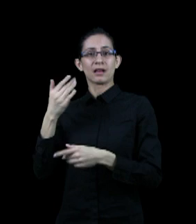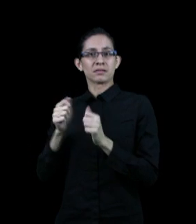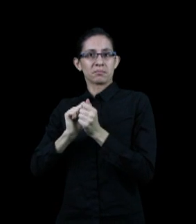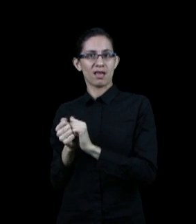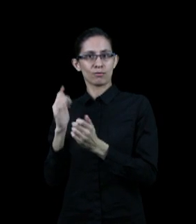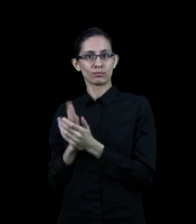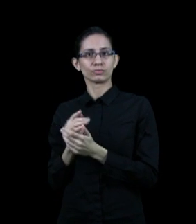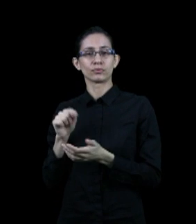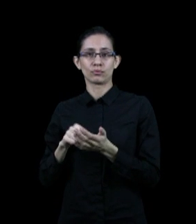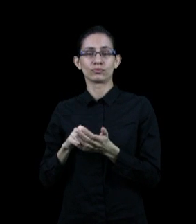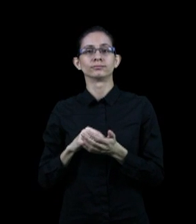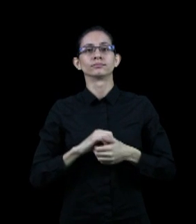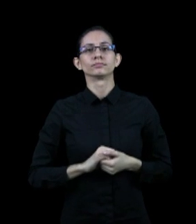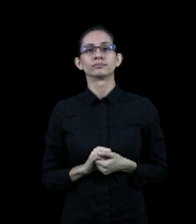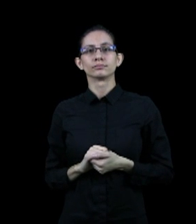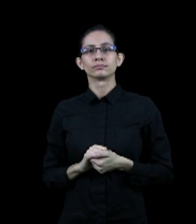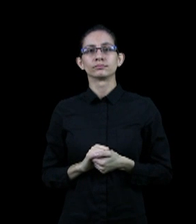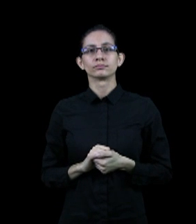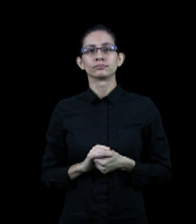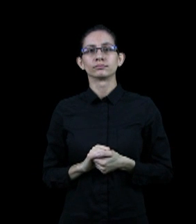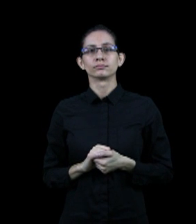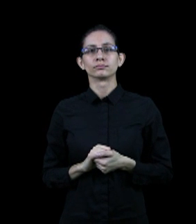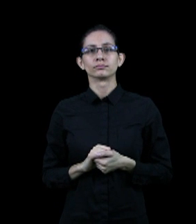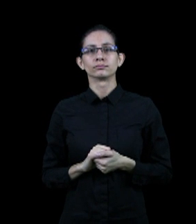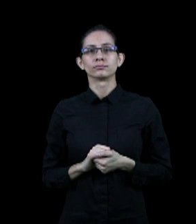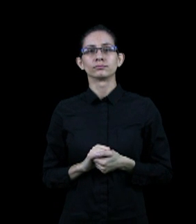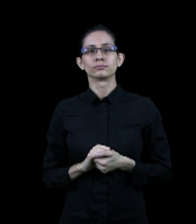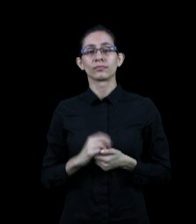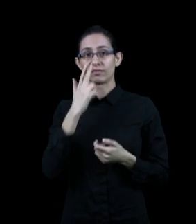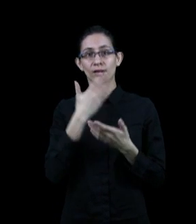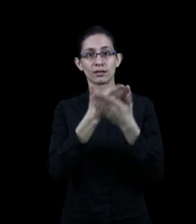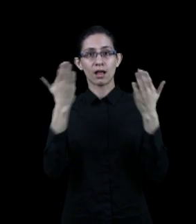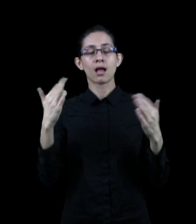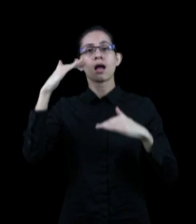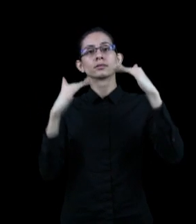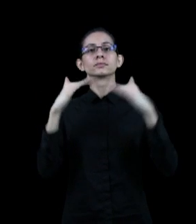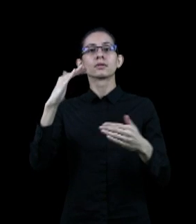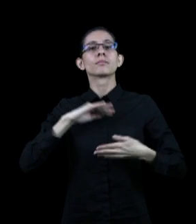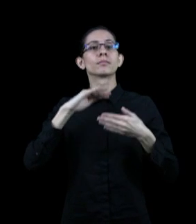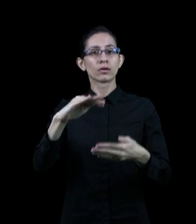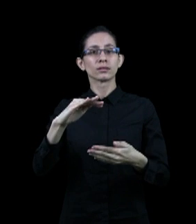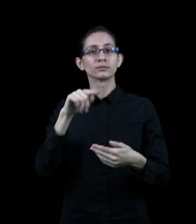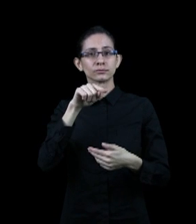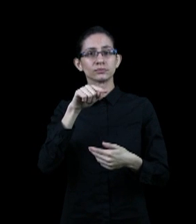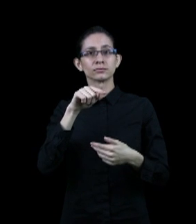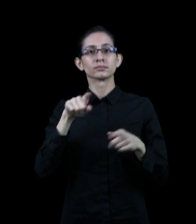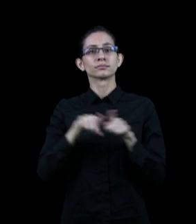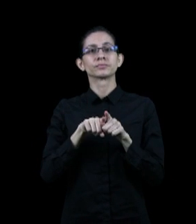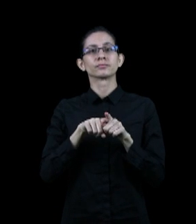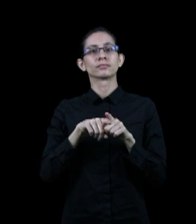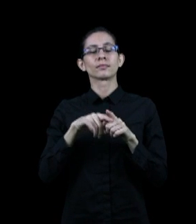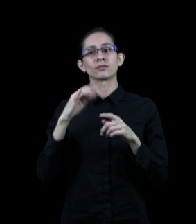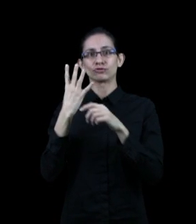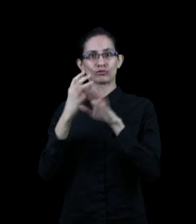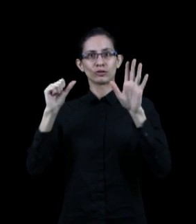To jest wzrost wielkości podaży o 46%. Widać już, że nasza elastyczność